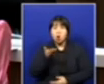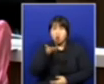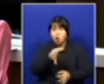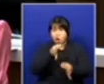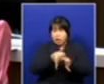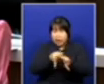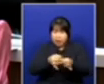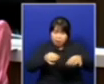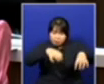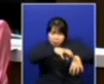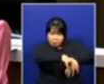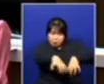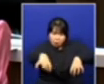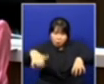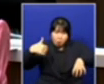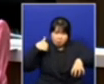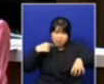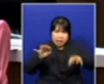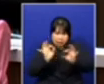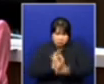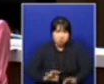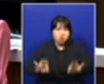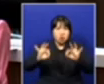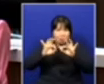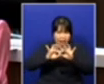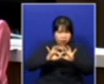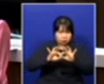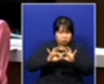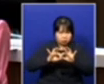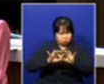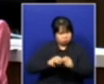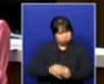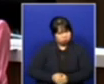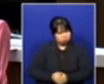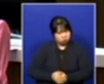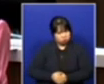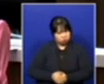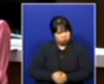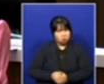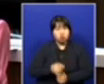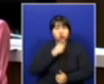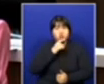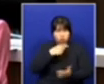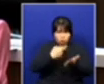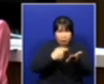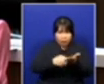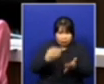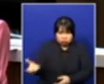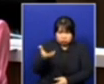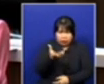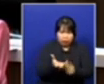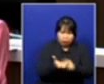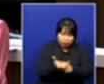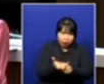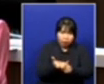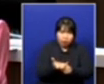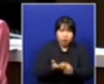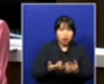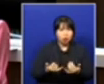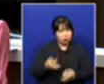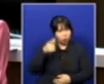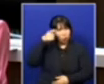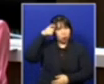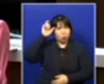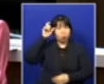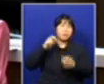าต้องวางเงื่อนไขเป็นหลักทรัพย์ปลอดหนี้ค้ำประกันเฮ้ยตกลงยังไงเนี่ยอันนี้แหละคือปัญห